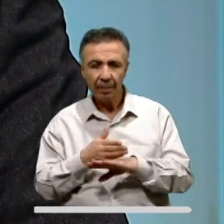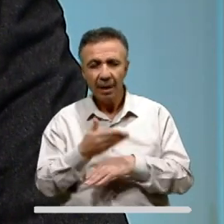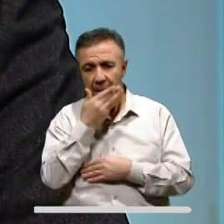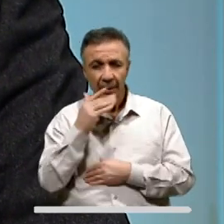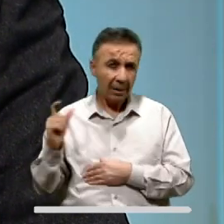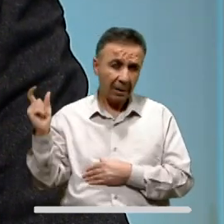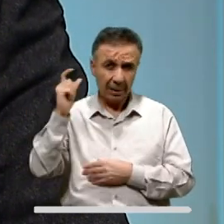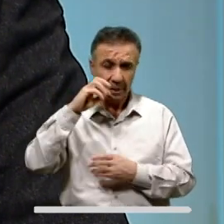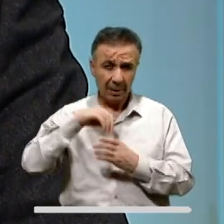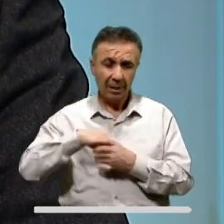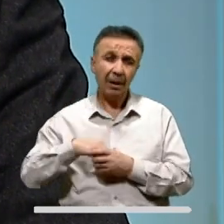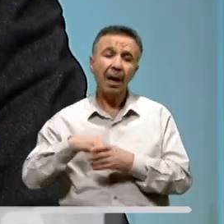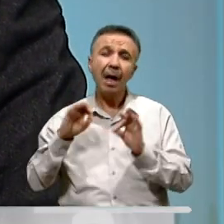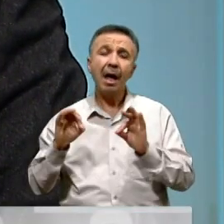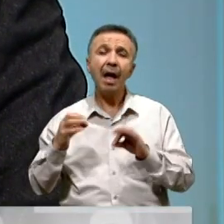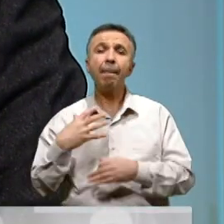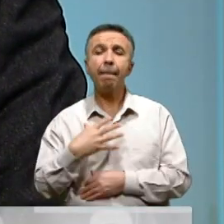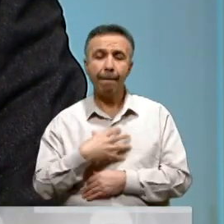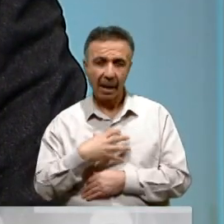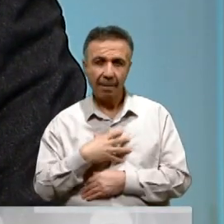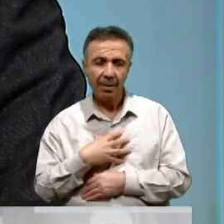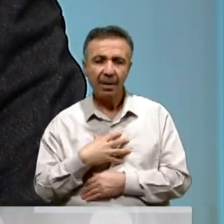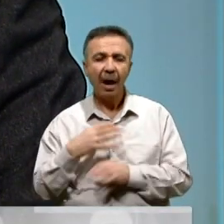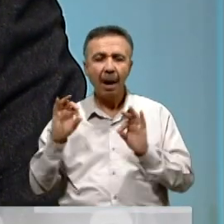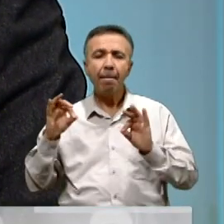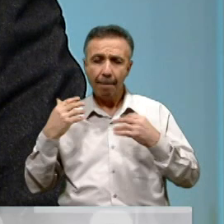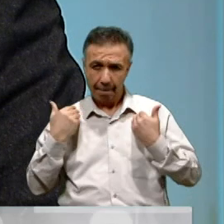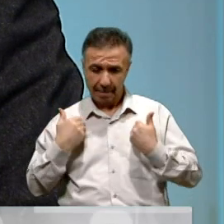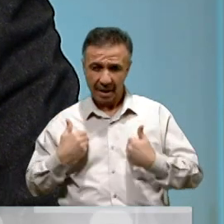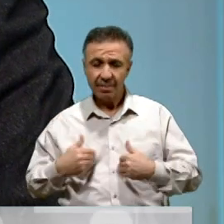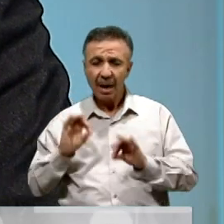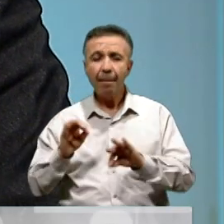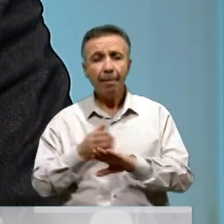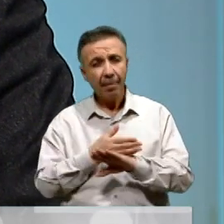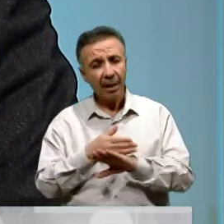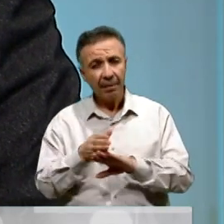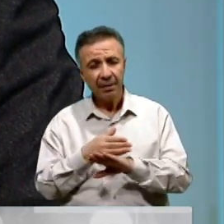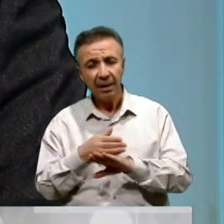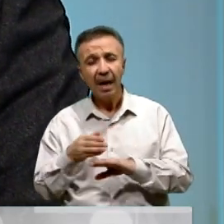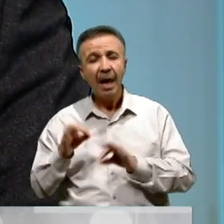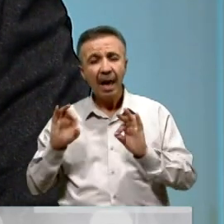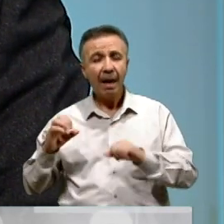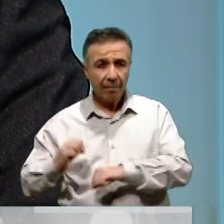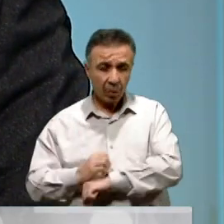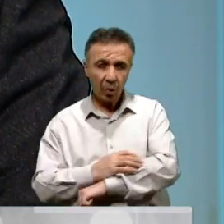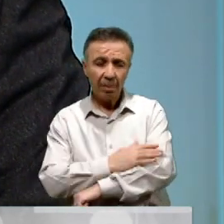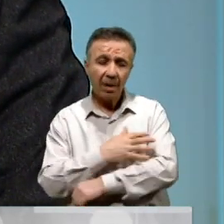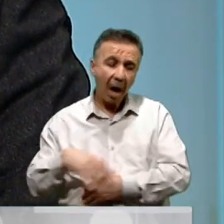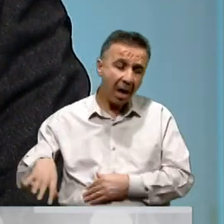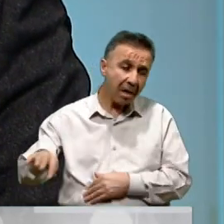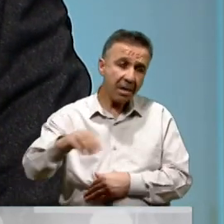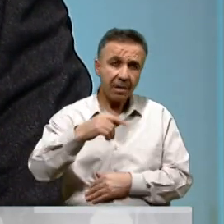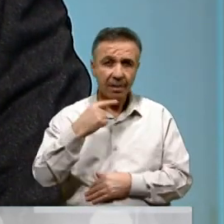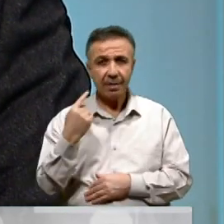ayında hem benliğimizle, hem bedenimizle, hem malımızla, hem duygularımızla, her